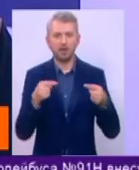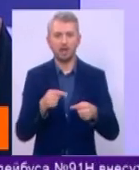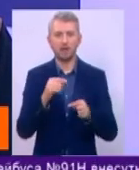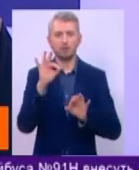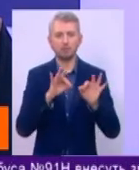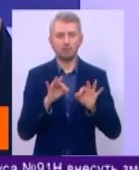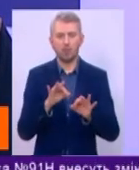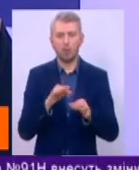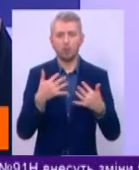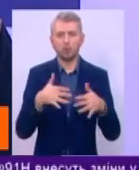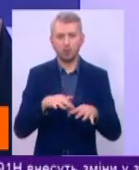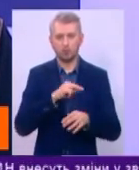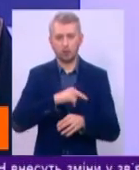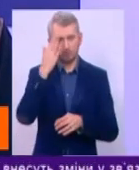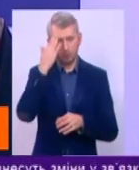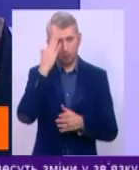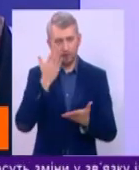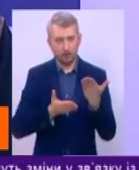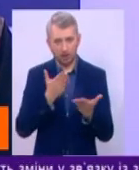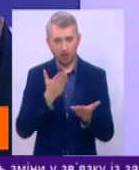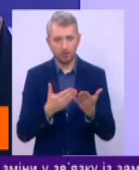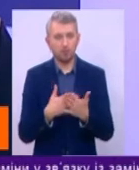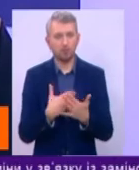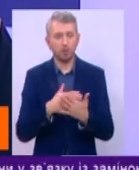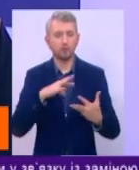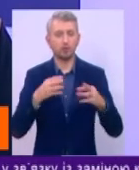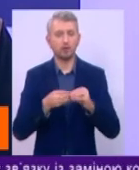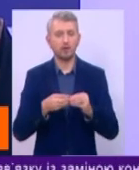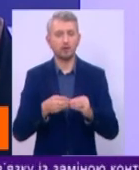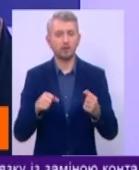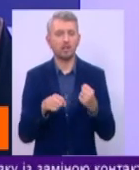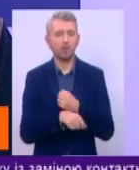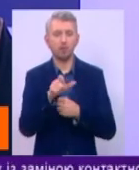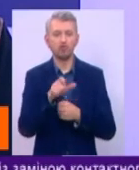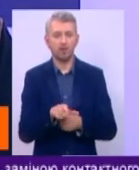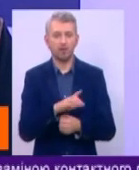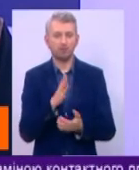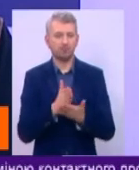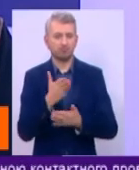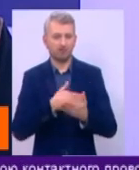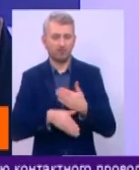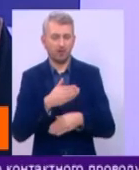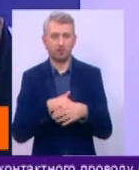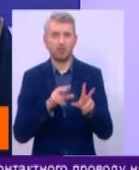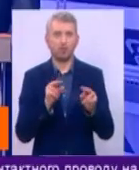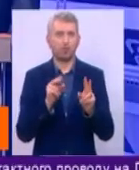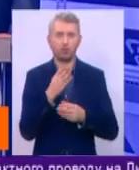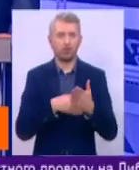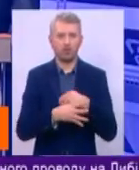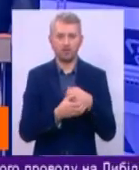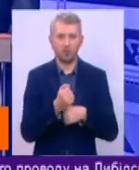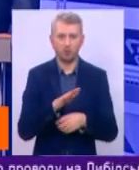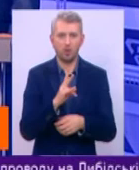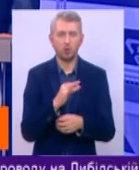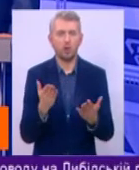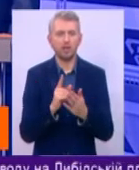степени утраты трудоспособности. То есть, если, предположим, в результате травмы человек не является инвалидом, не стал, слава богу, инвалидом, но